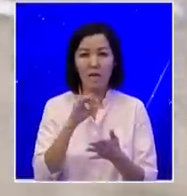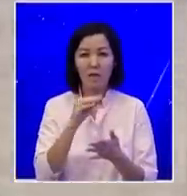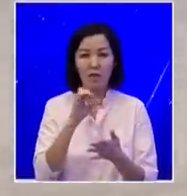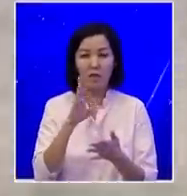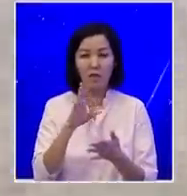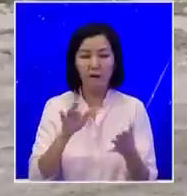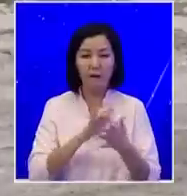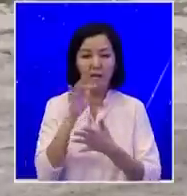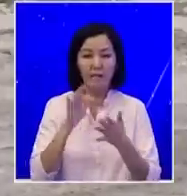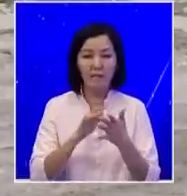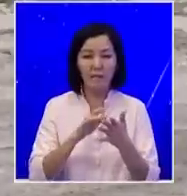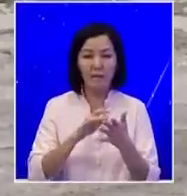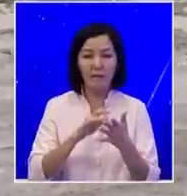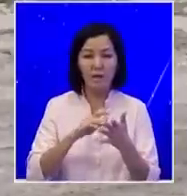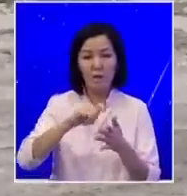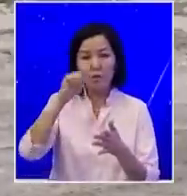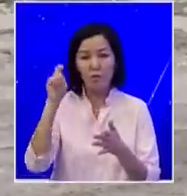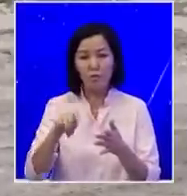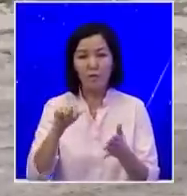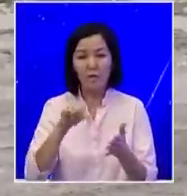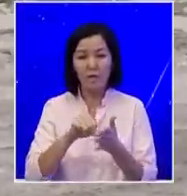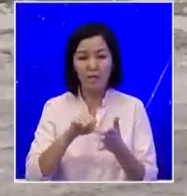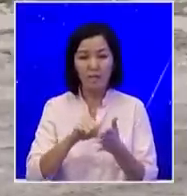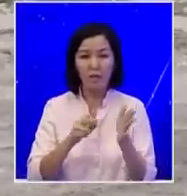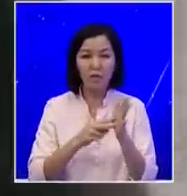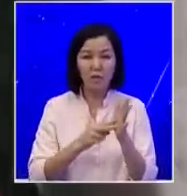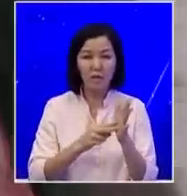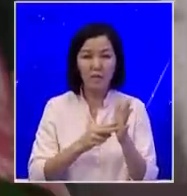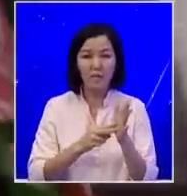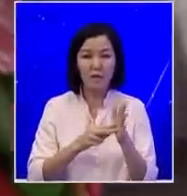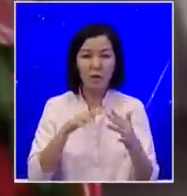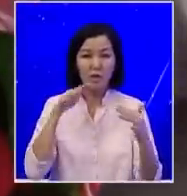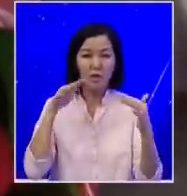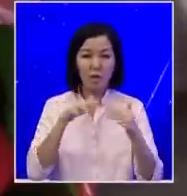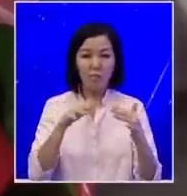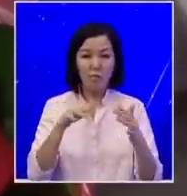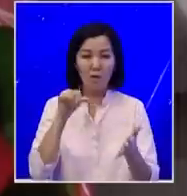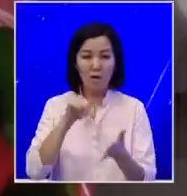қаласы үшін болған шайқасқа қатысқан екен. 7 рет ұрысқа қатысқанын білдік. 42-ші